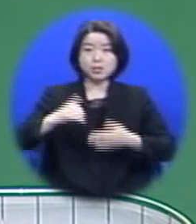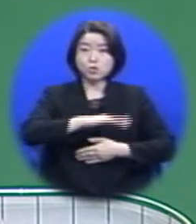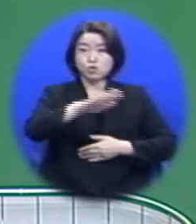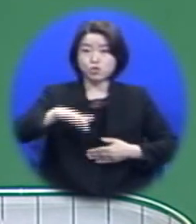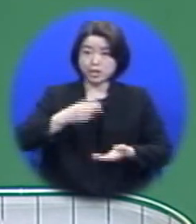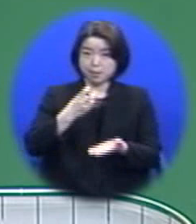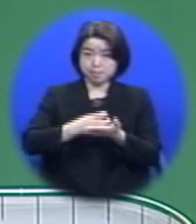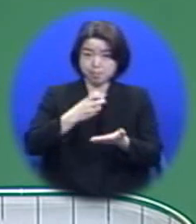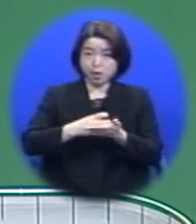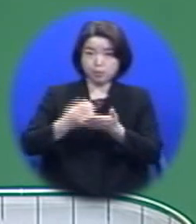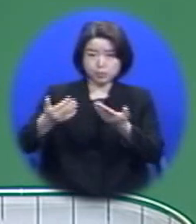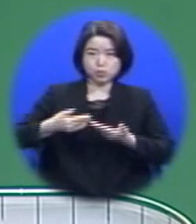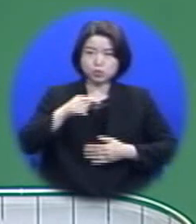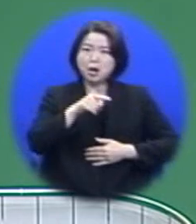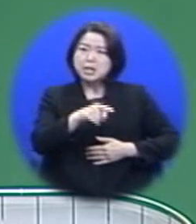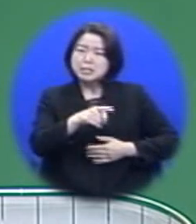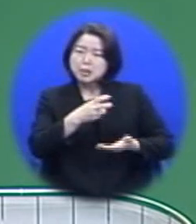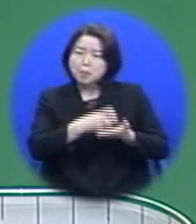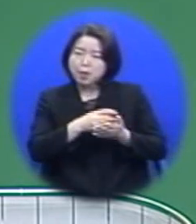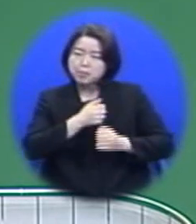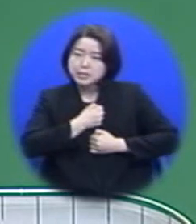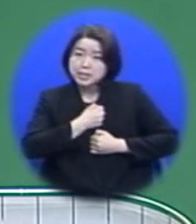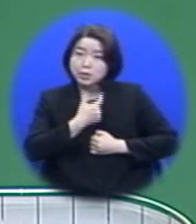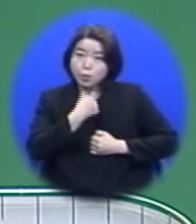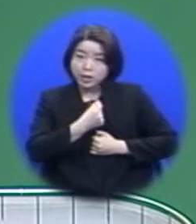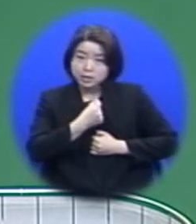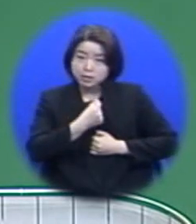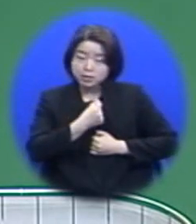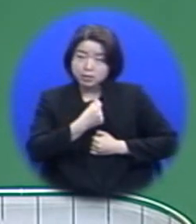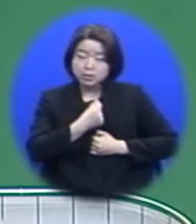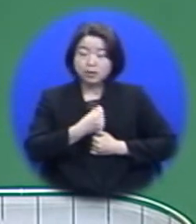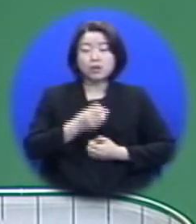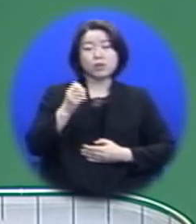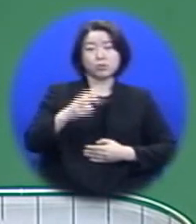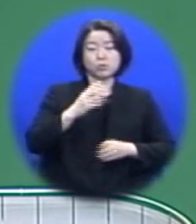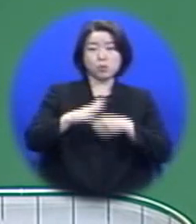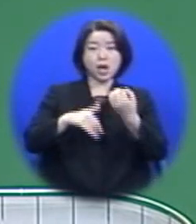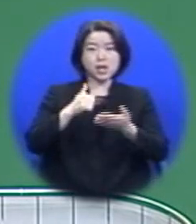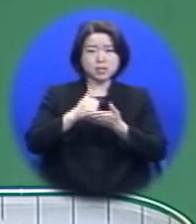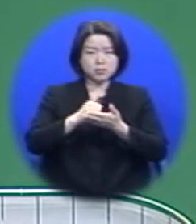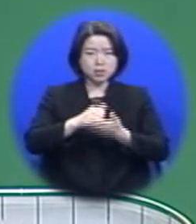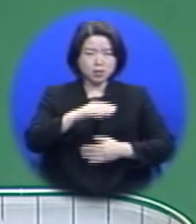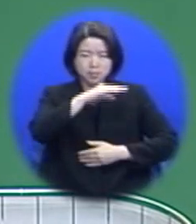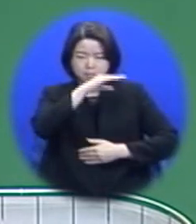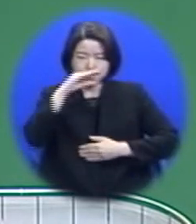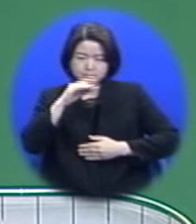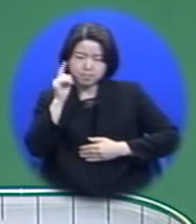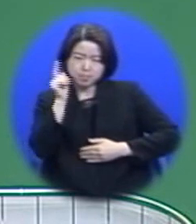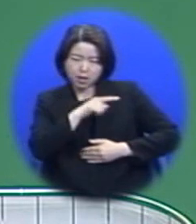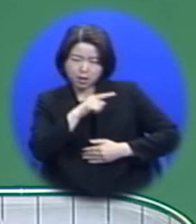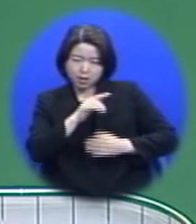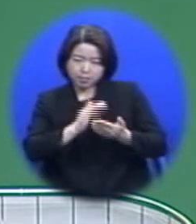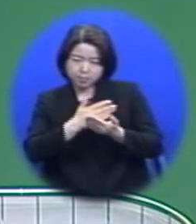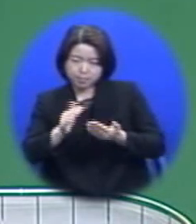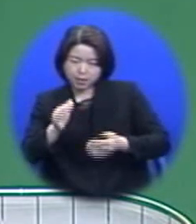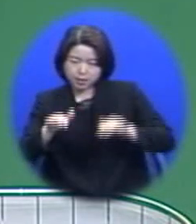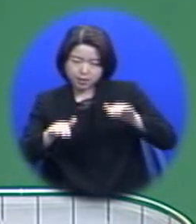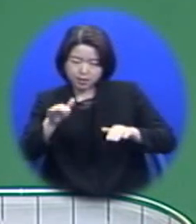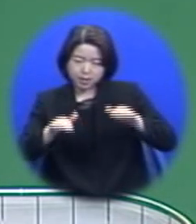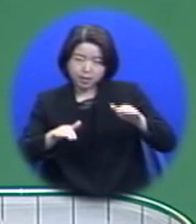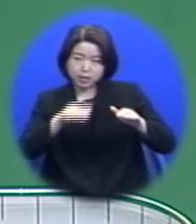주시고 또 우리가 법을 지키기를 원하시고 하나님은 옳고 그런 것을 따지기를 좋아하시고